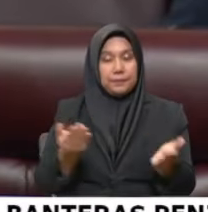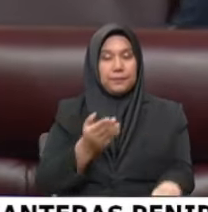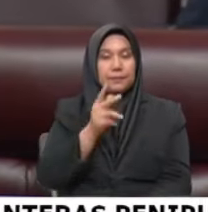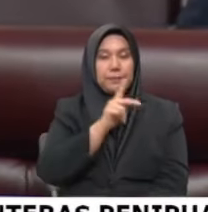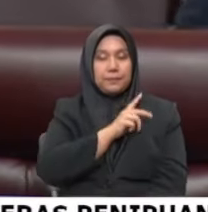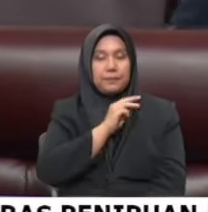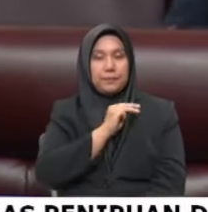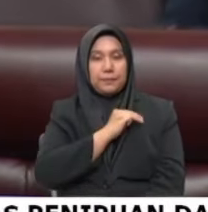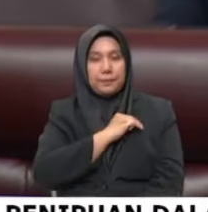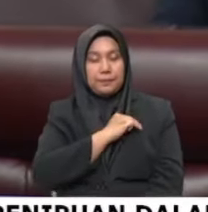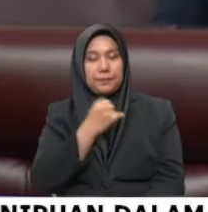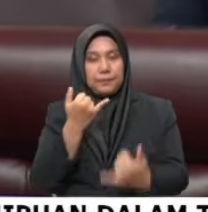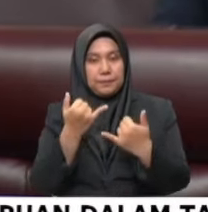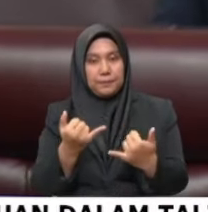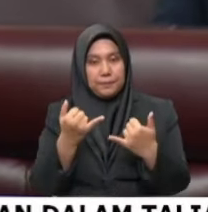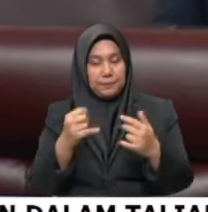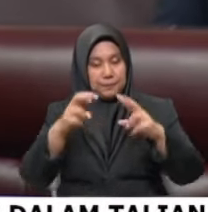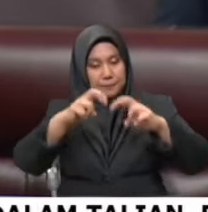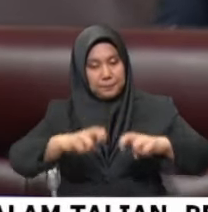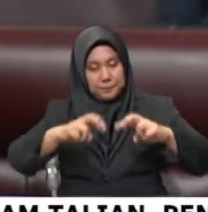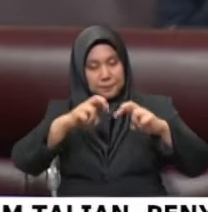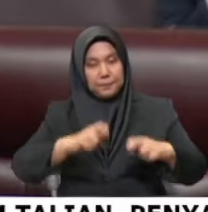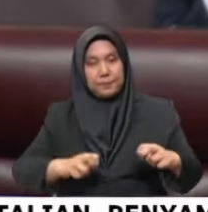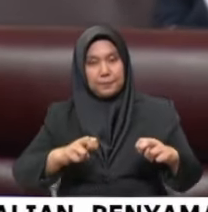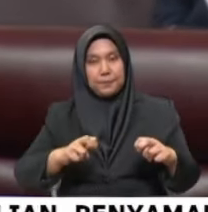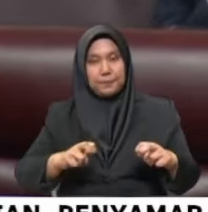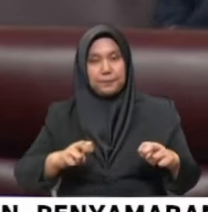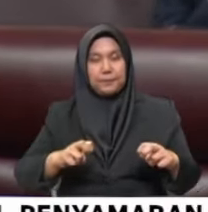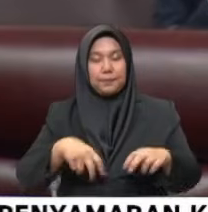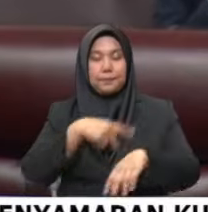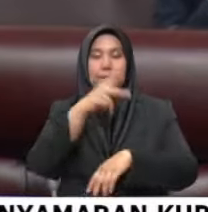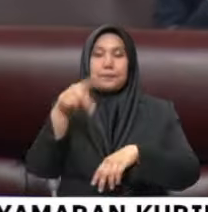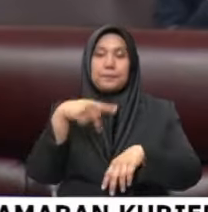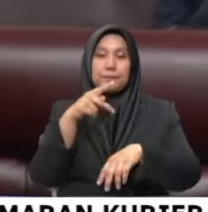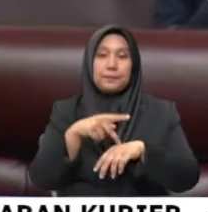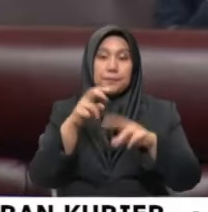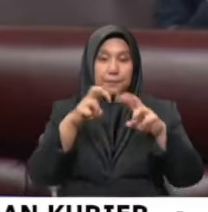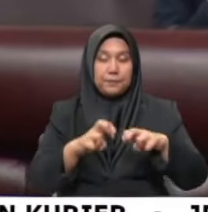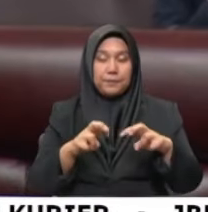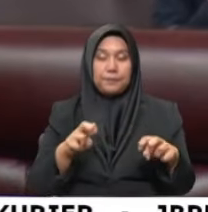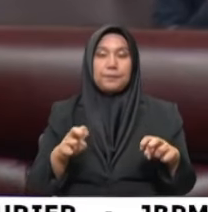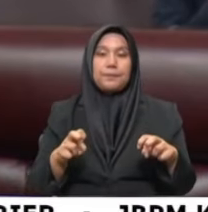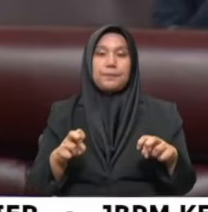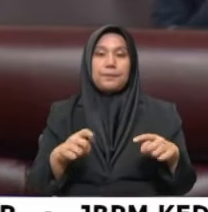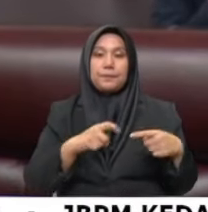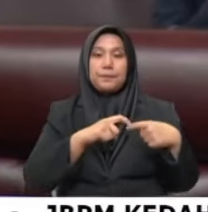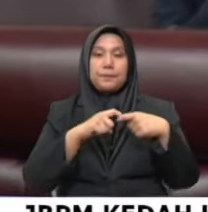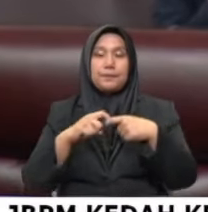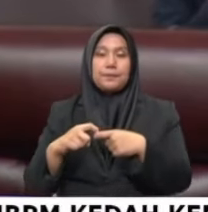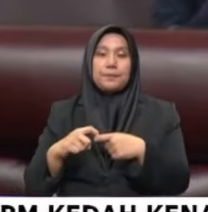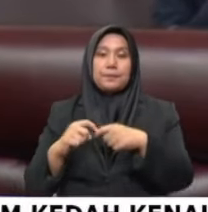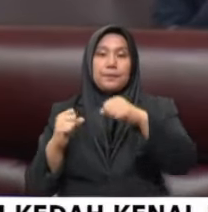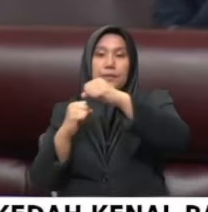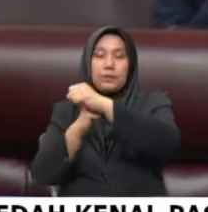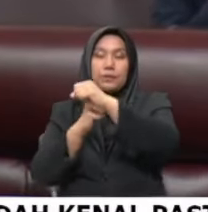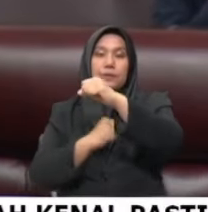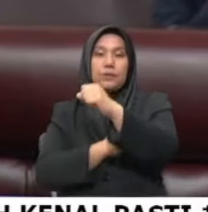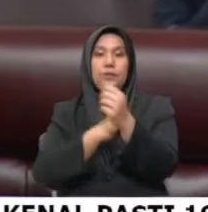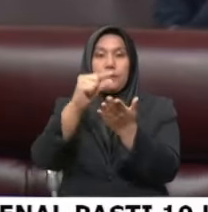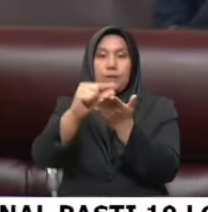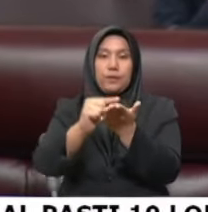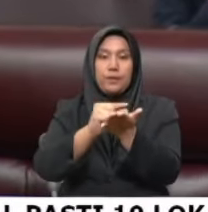dan kita sedang dalam kajian, pihak pusat sedang mengkaji berkenaan tentang struktur gaji dan